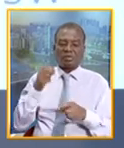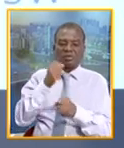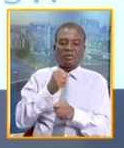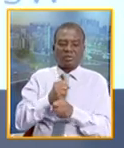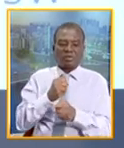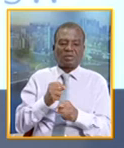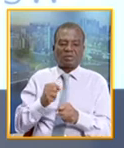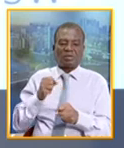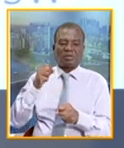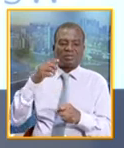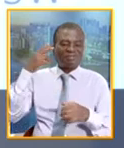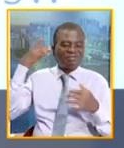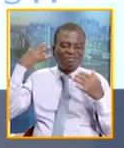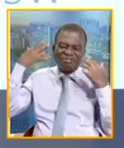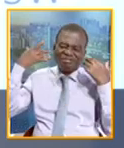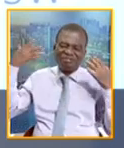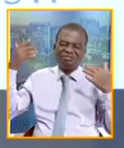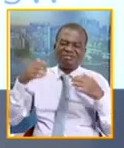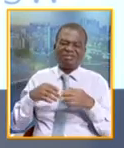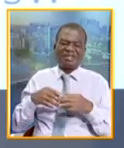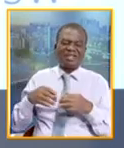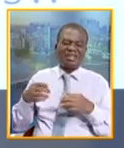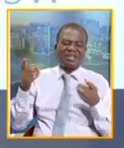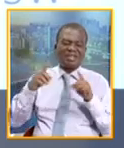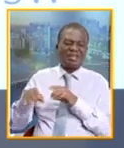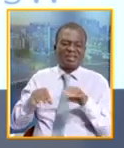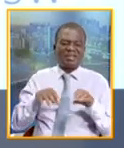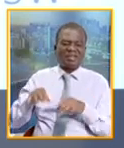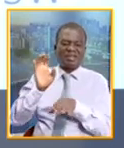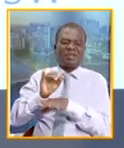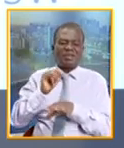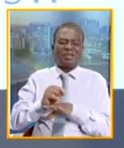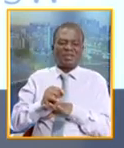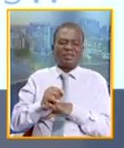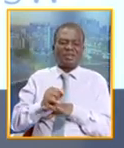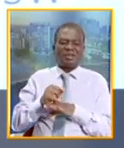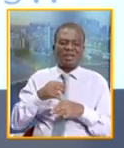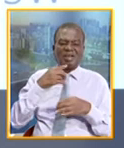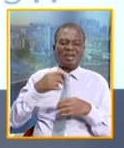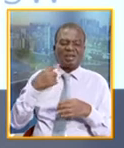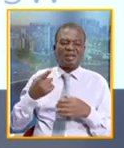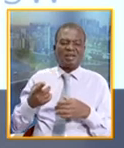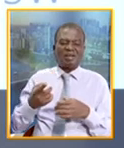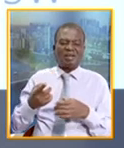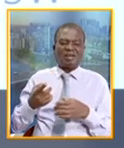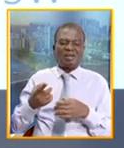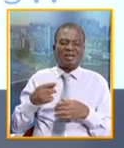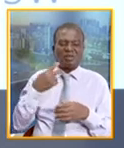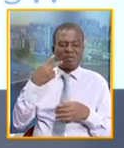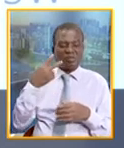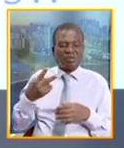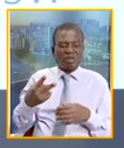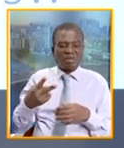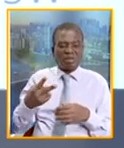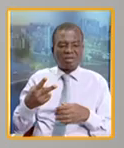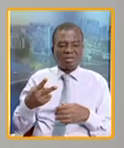traverser cette crise. Grâce à ce qu'a pu faire la Côte d'Ivoire ces dernières années, elle est en mesure maintenant de pouvoir faire face à